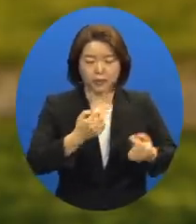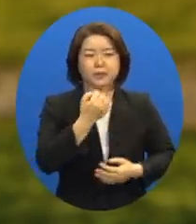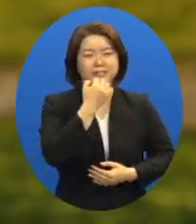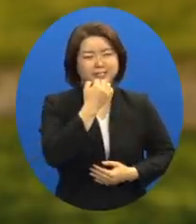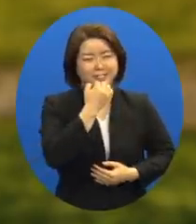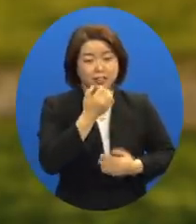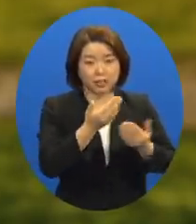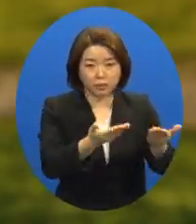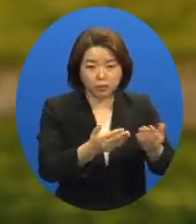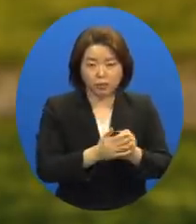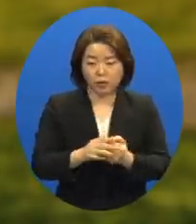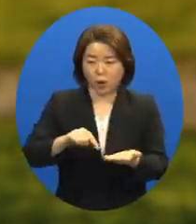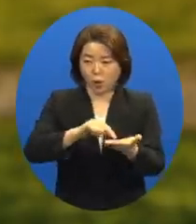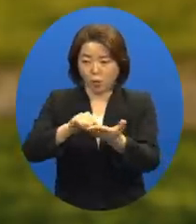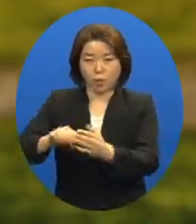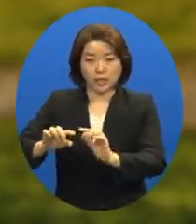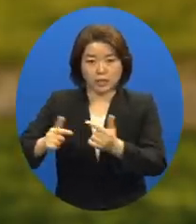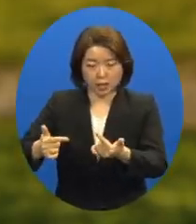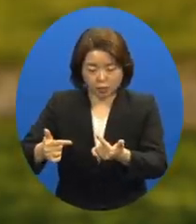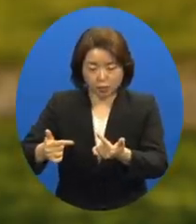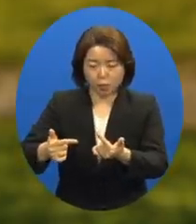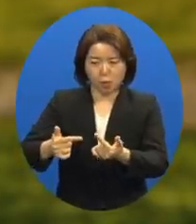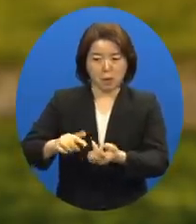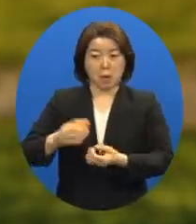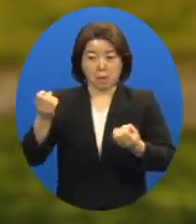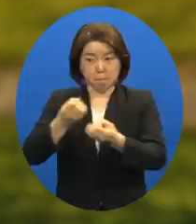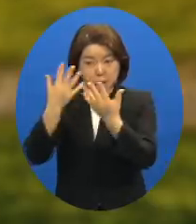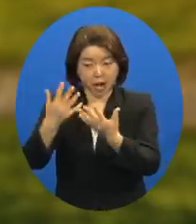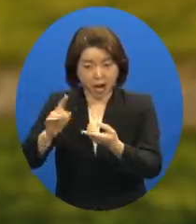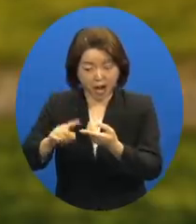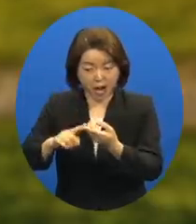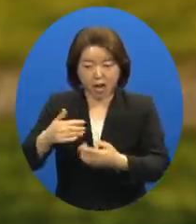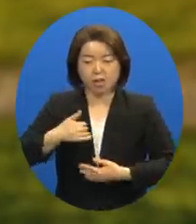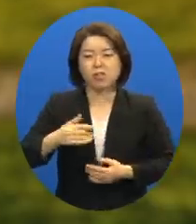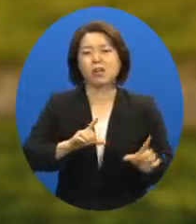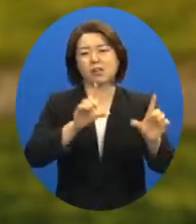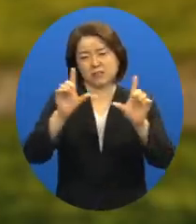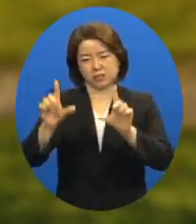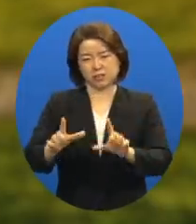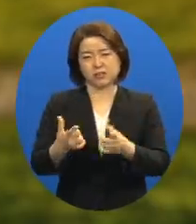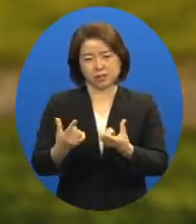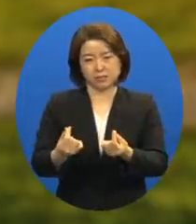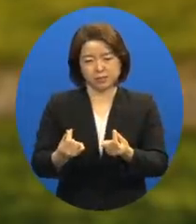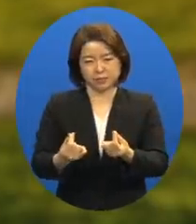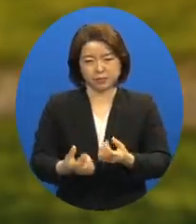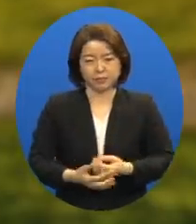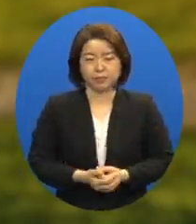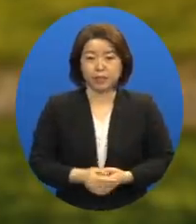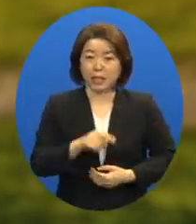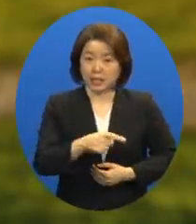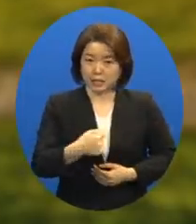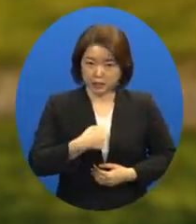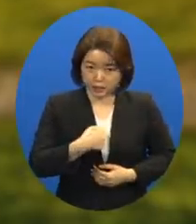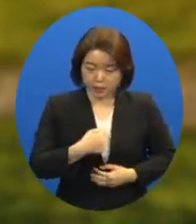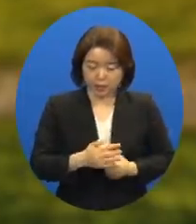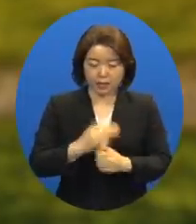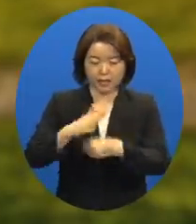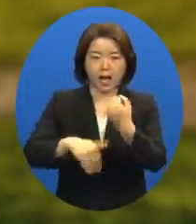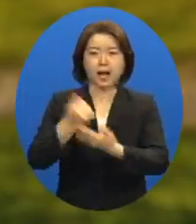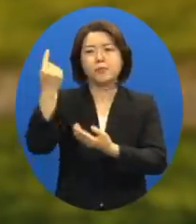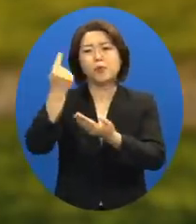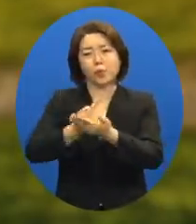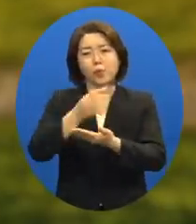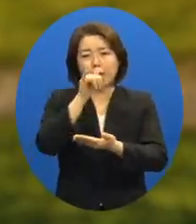했고 외롭지 않고 밝은 척을 해야만 하는 것이 저의 삶이었던 것 같습니다. 그런 저에게 하나님이